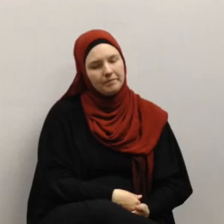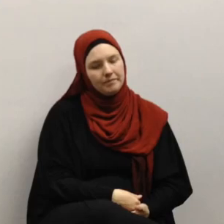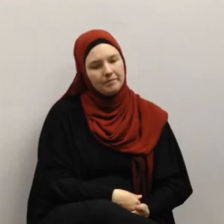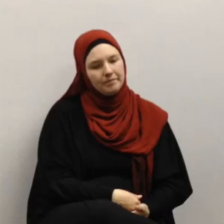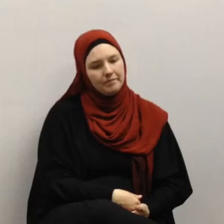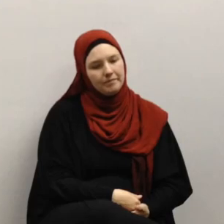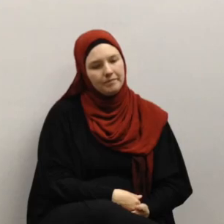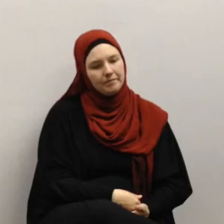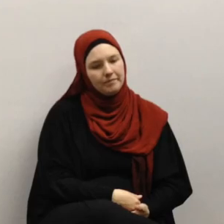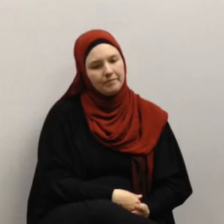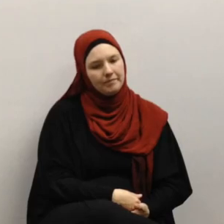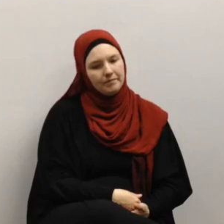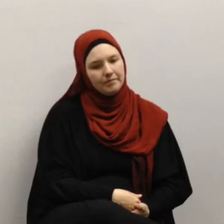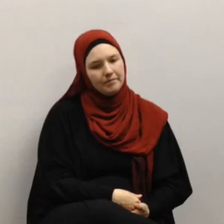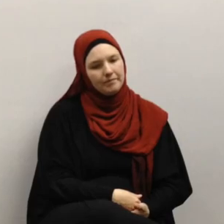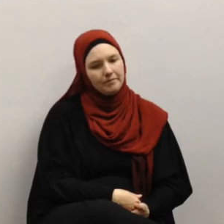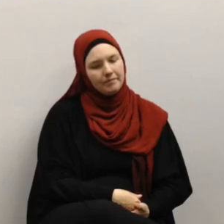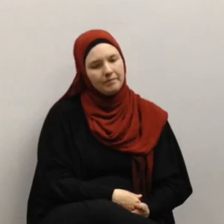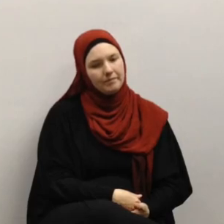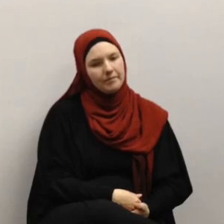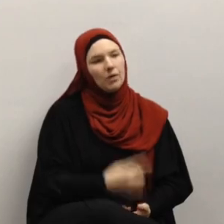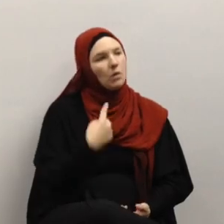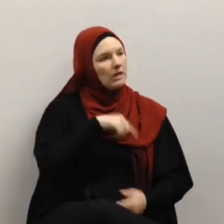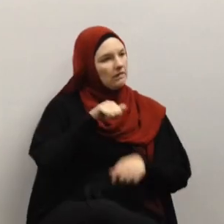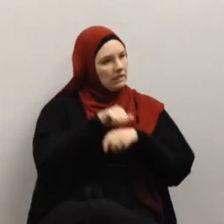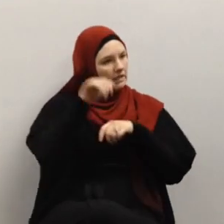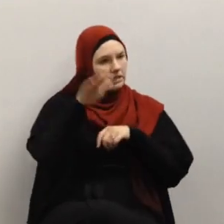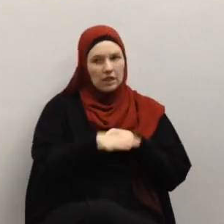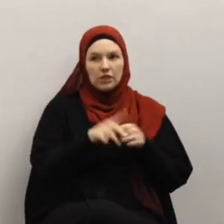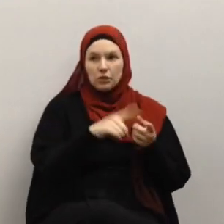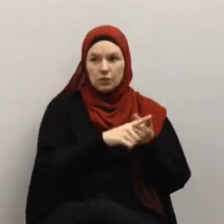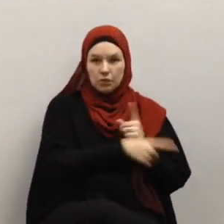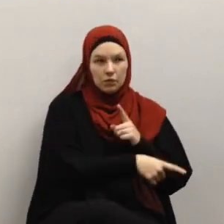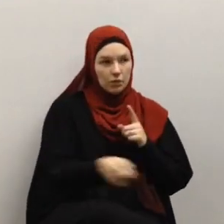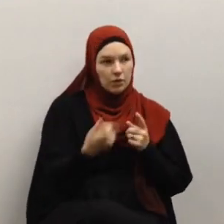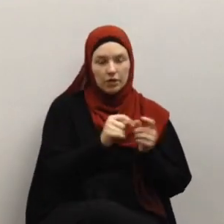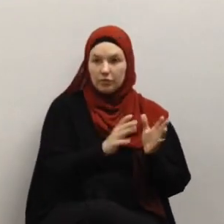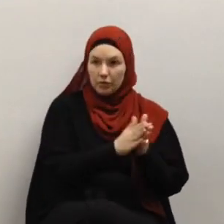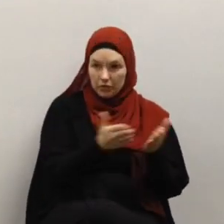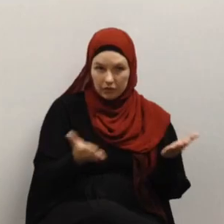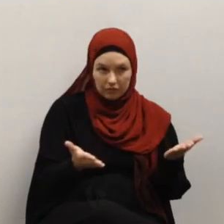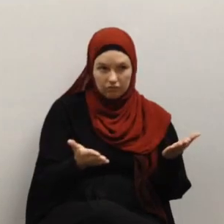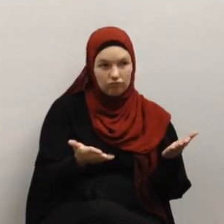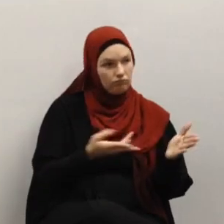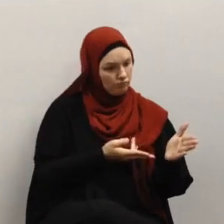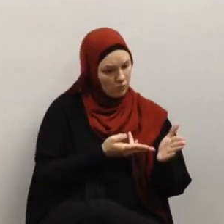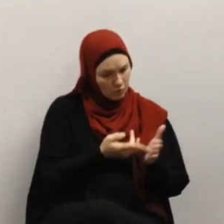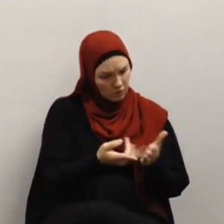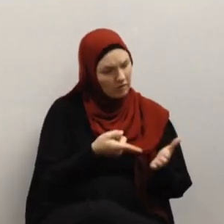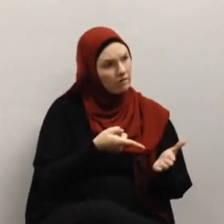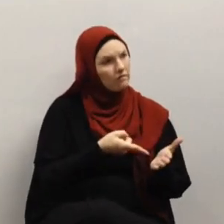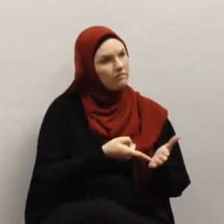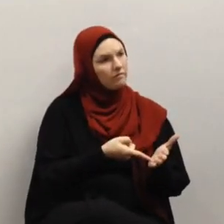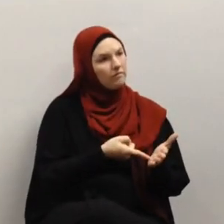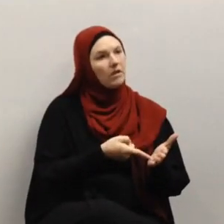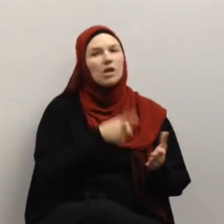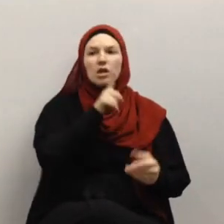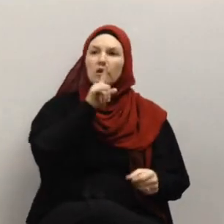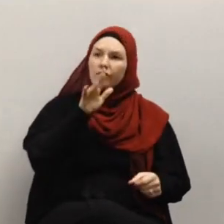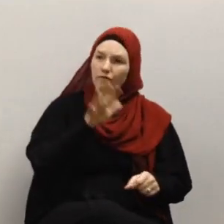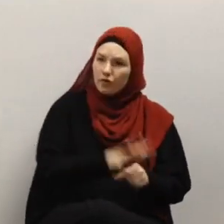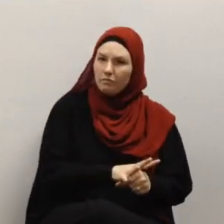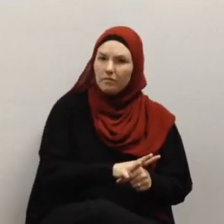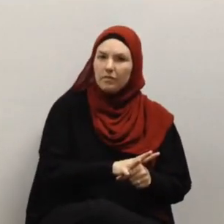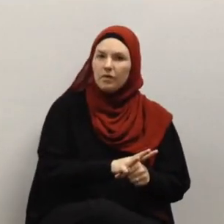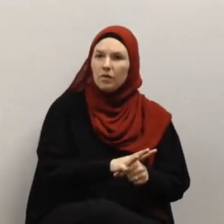مِنَ الْكِتَابِ And we've sent down unto you the book in truth, confirming that which came before it